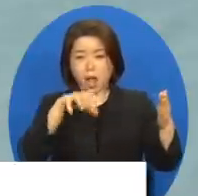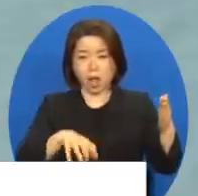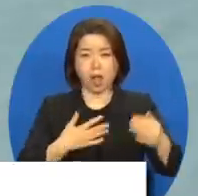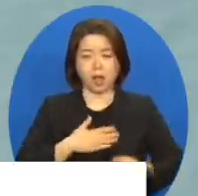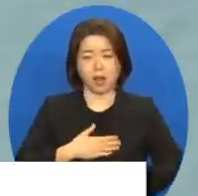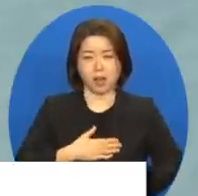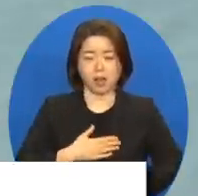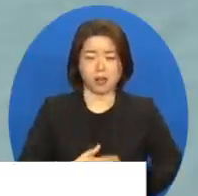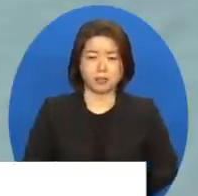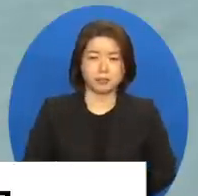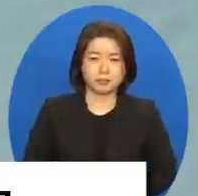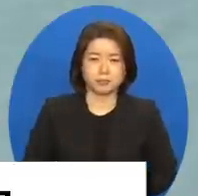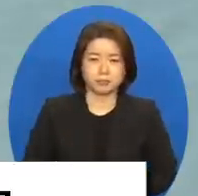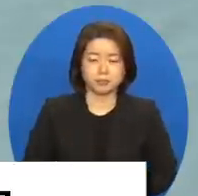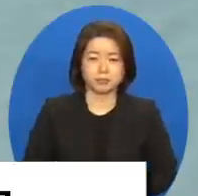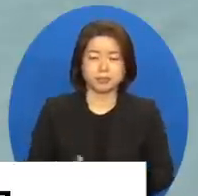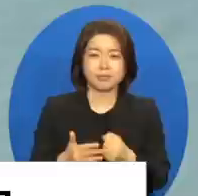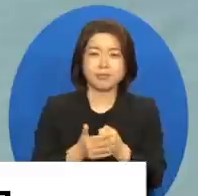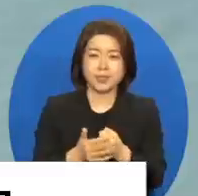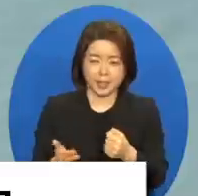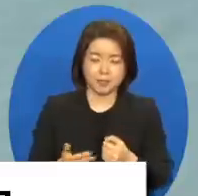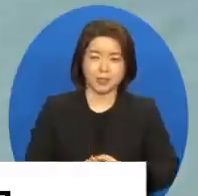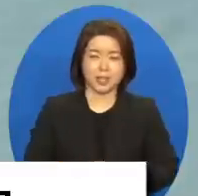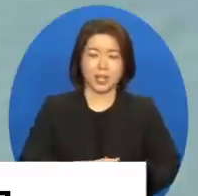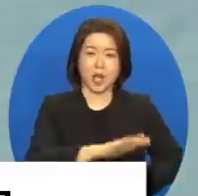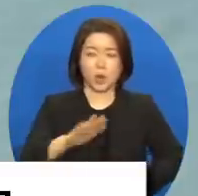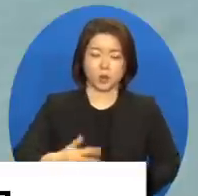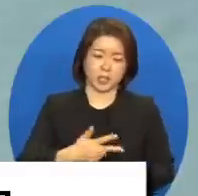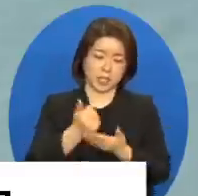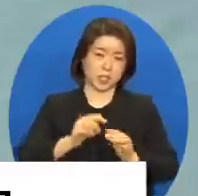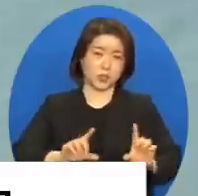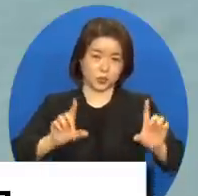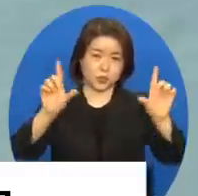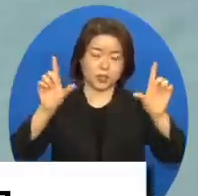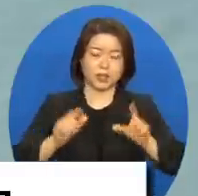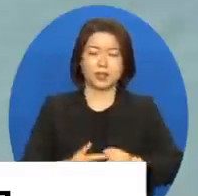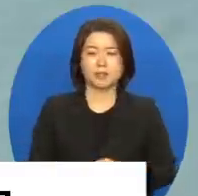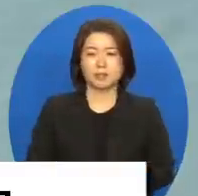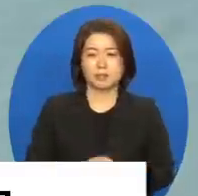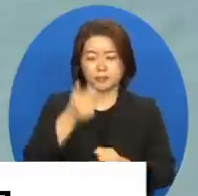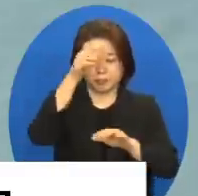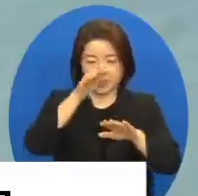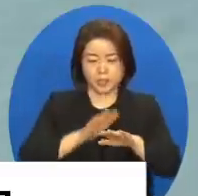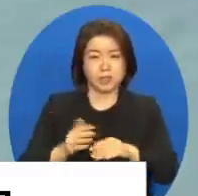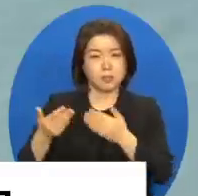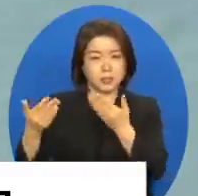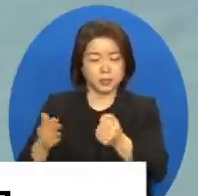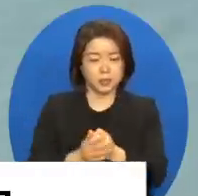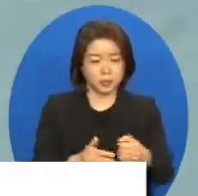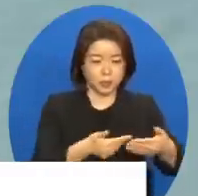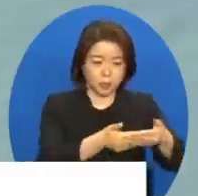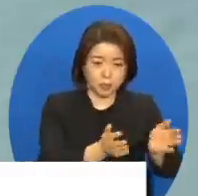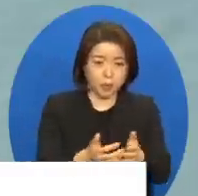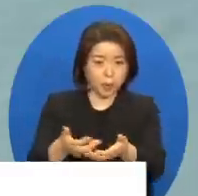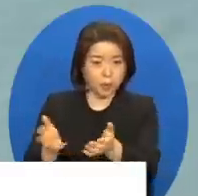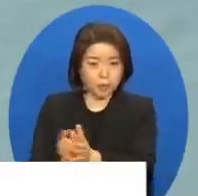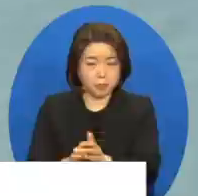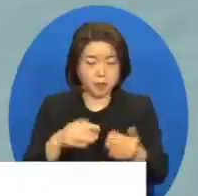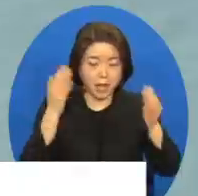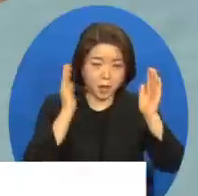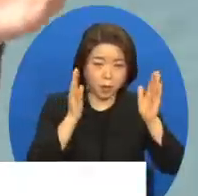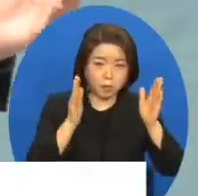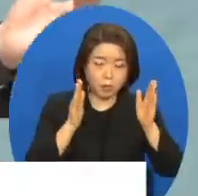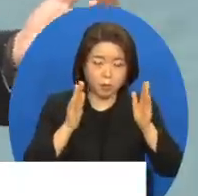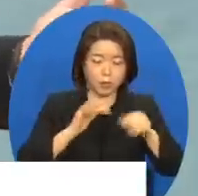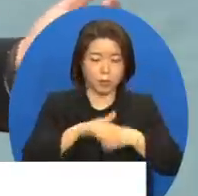되었습니다. 그래서 우리가 주일에는 예배를 드리고 본문 공부하고 성도의 교제를